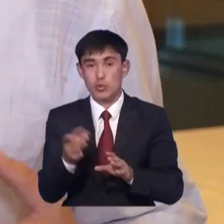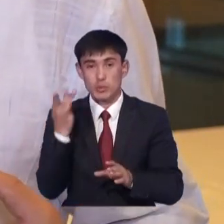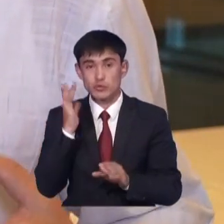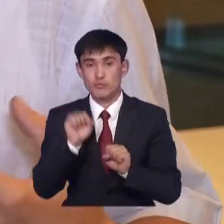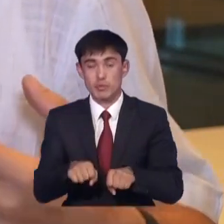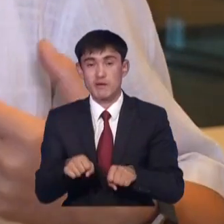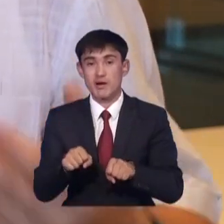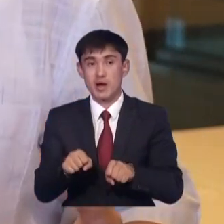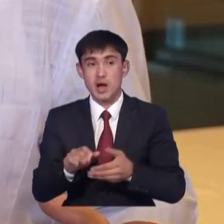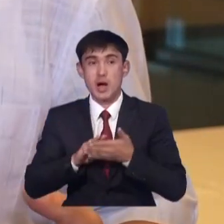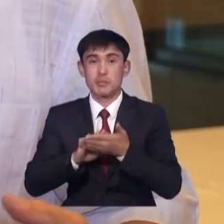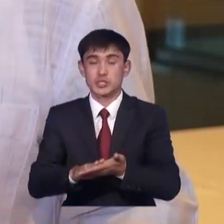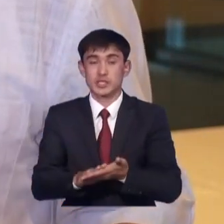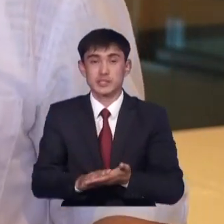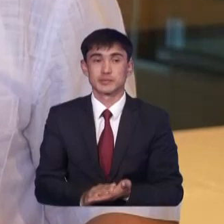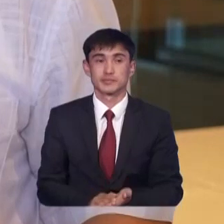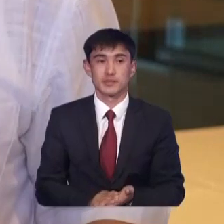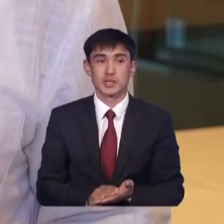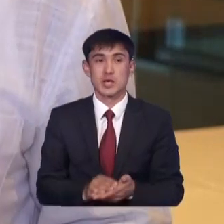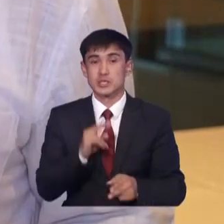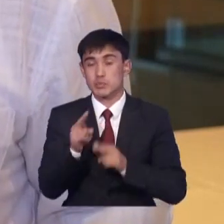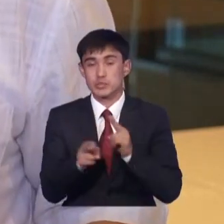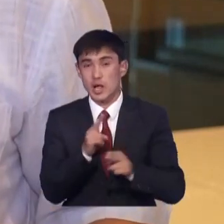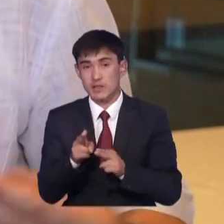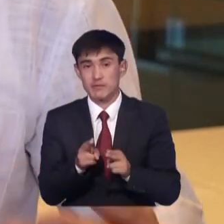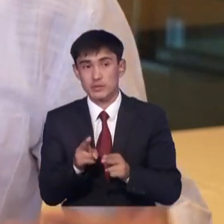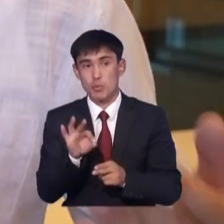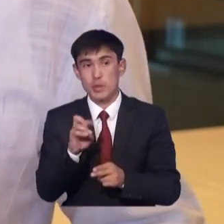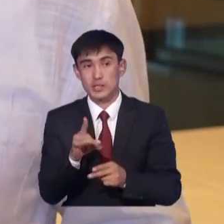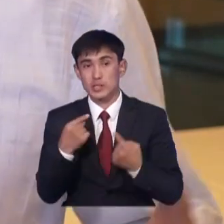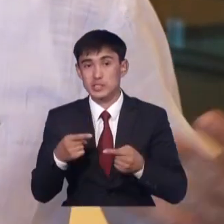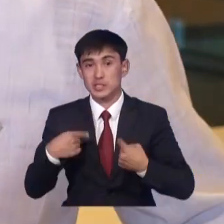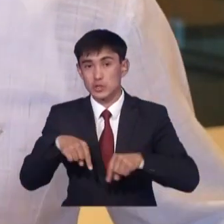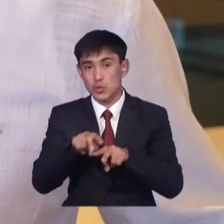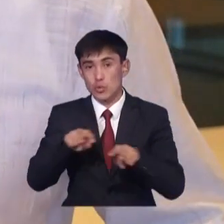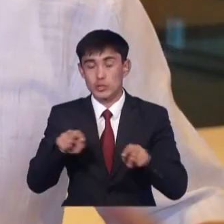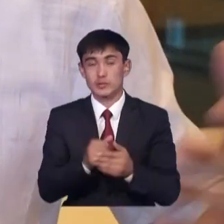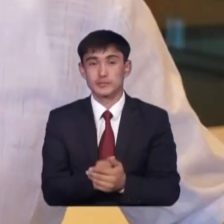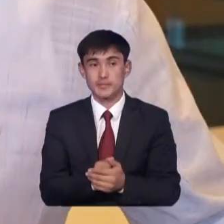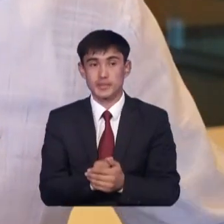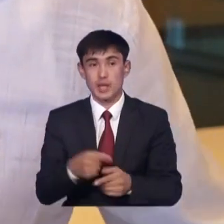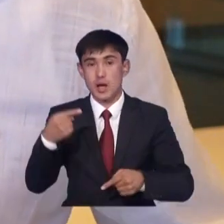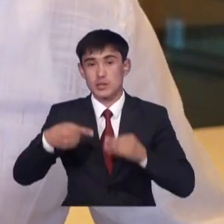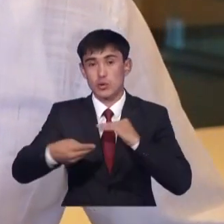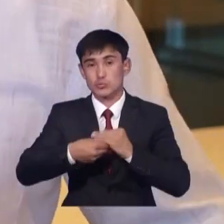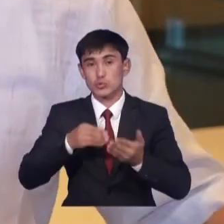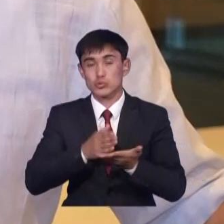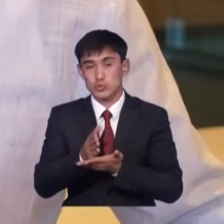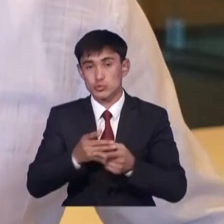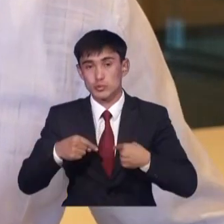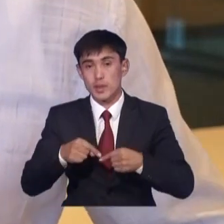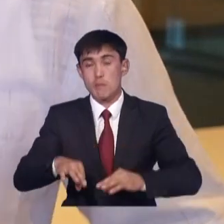имеет право обращаться с обжалованием или с апелляцией в различные контрольно-надзорные органы, в антикоррупционные структуры,